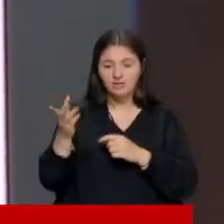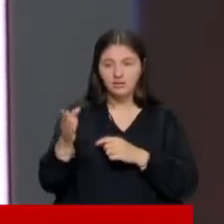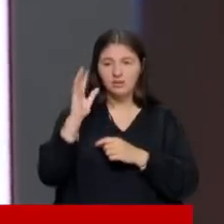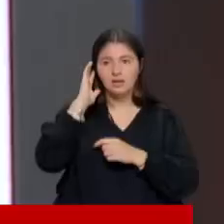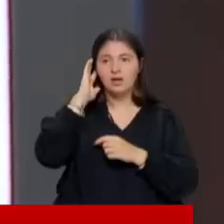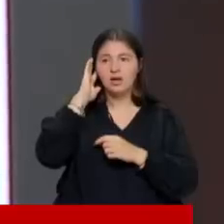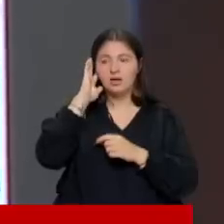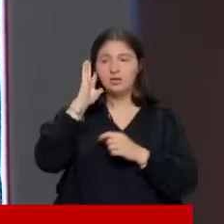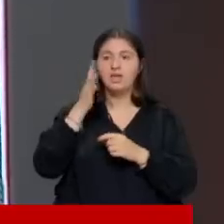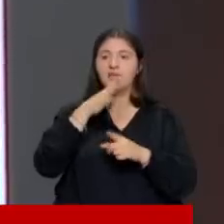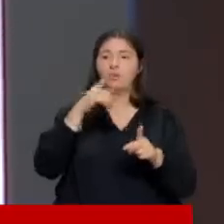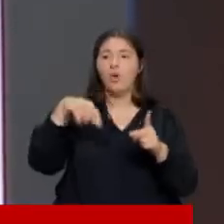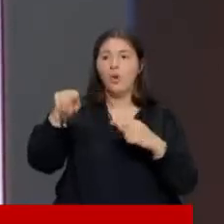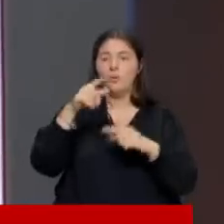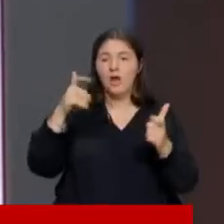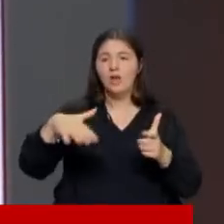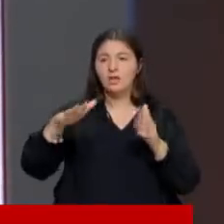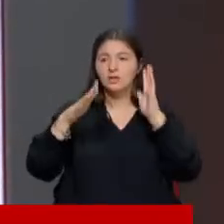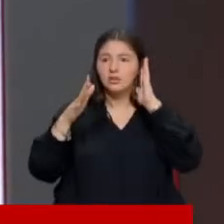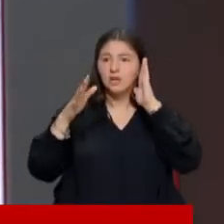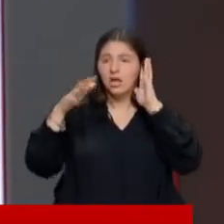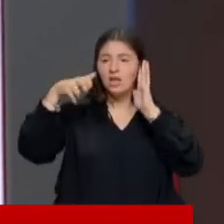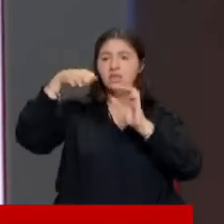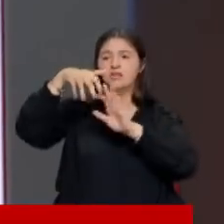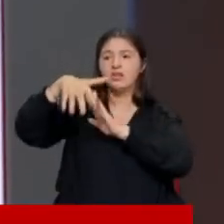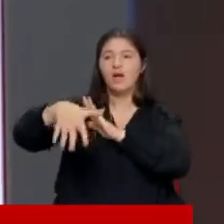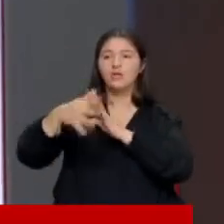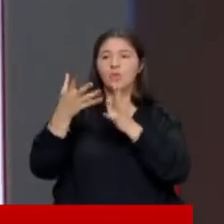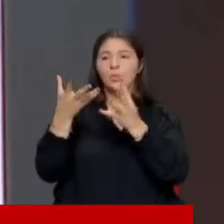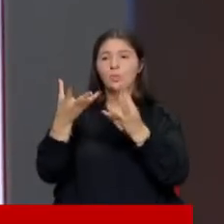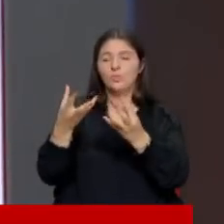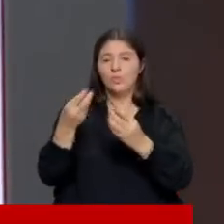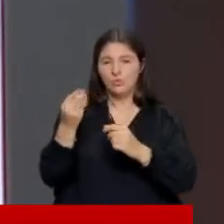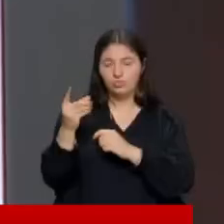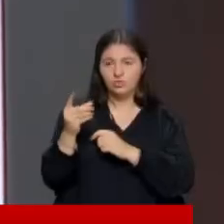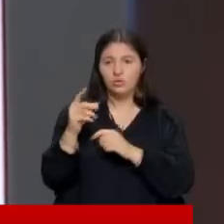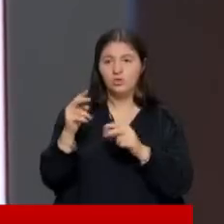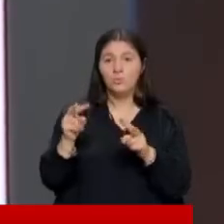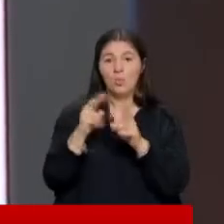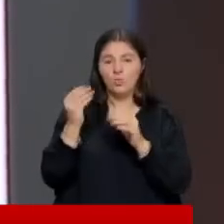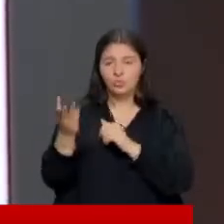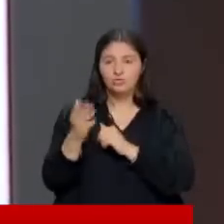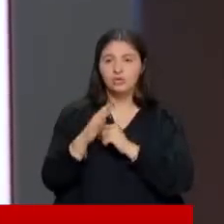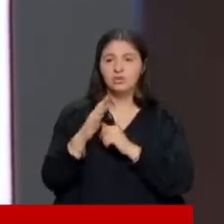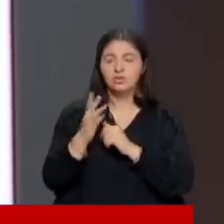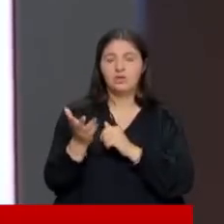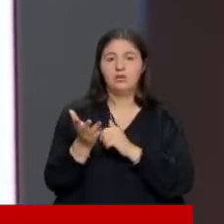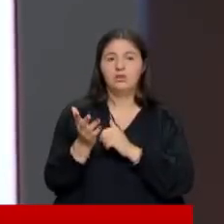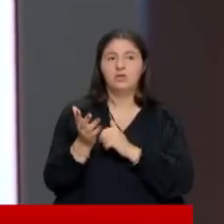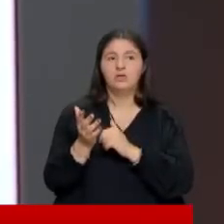işte Denizli'de orada o bölgede dallarda şey olur kurur şey yapar yani ya